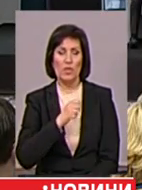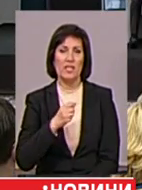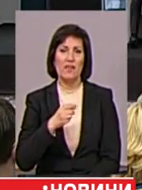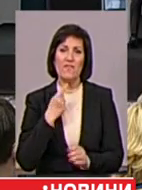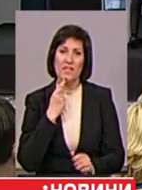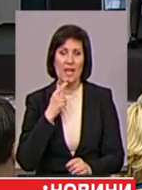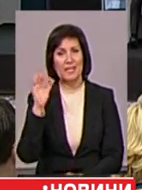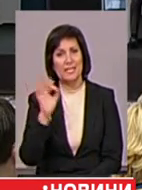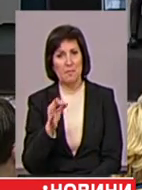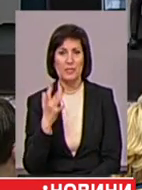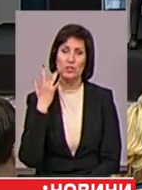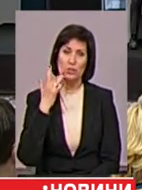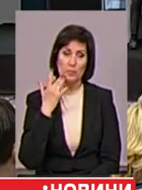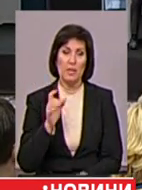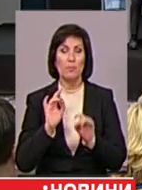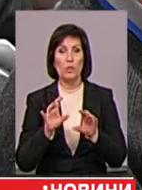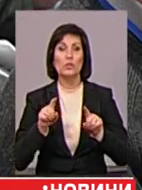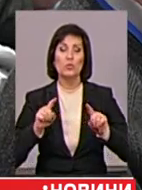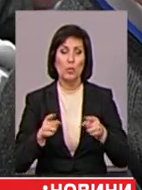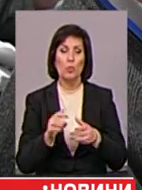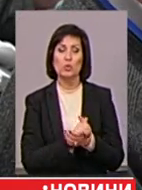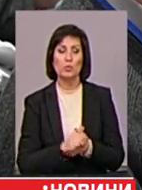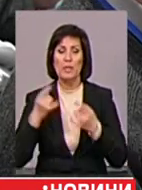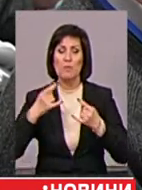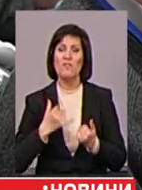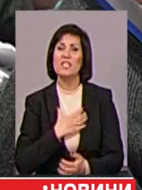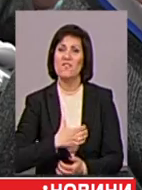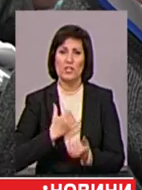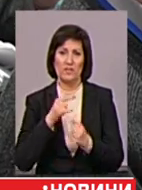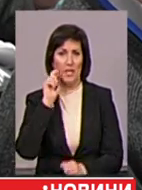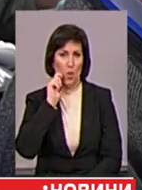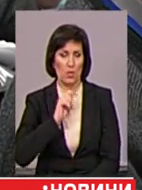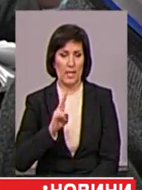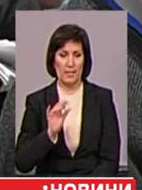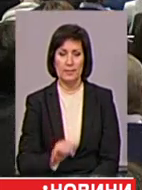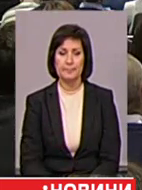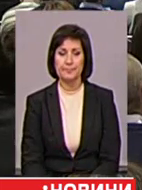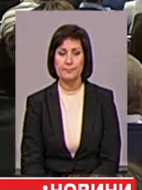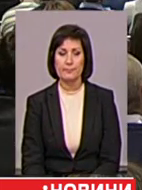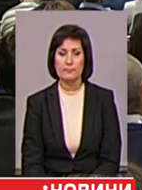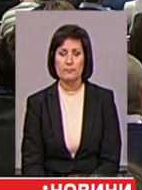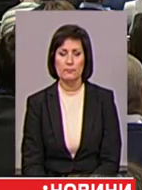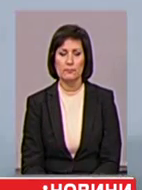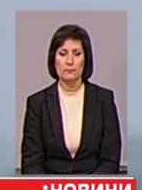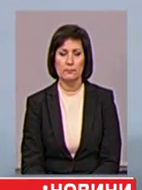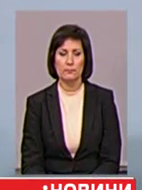Штатів. А ще пояснили, чому суспільний мовник такий нині важливий для України.